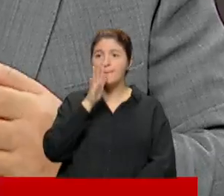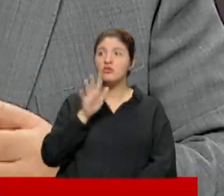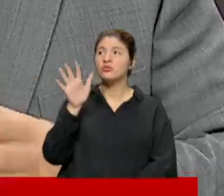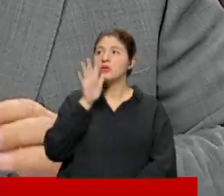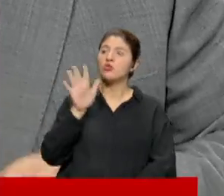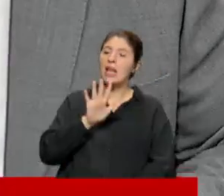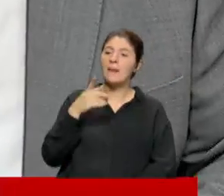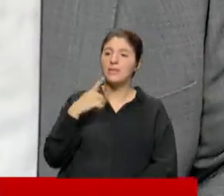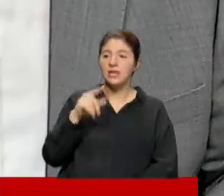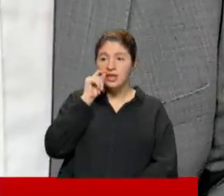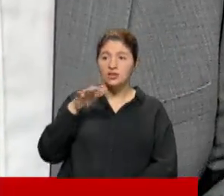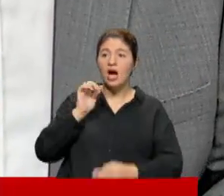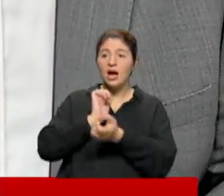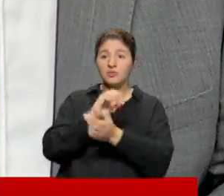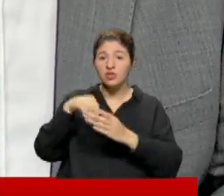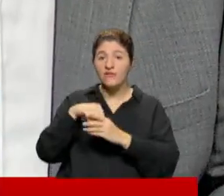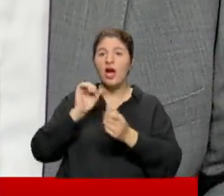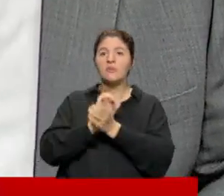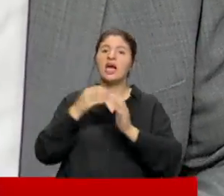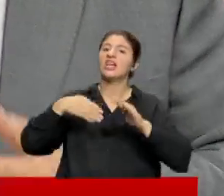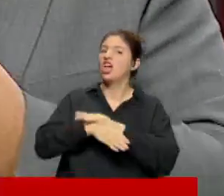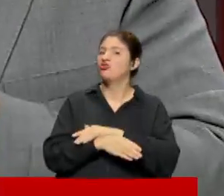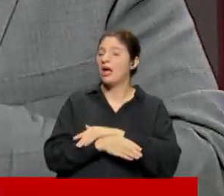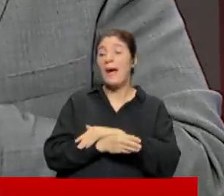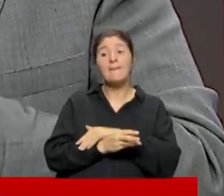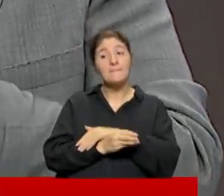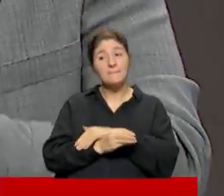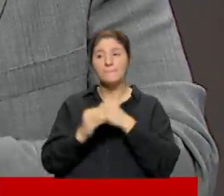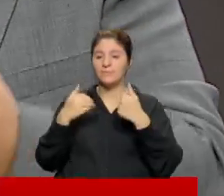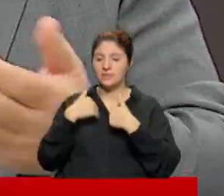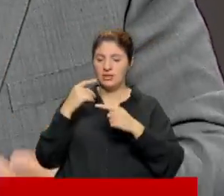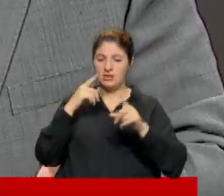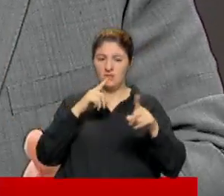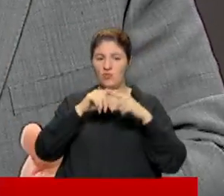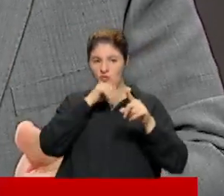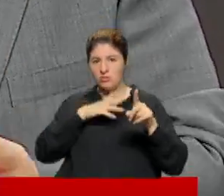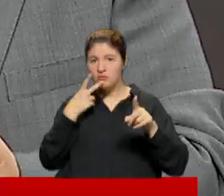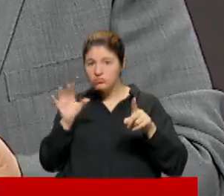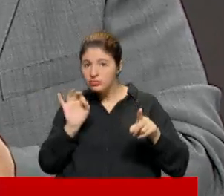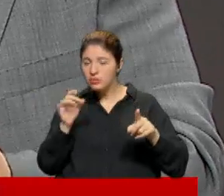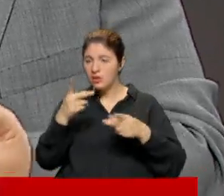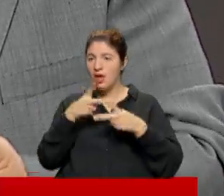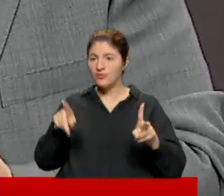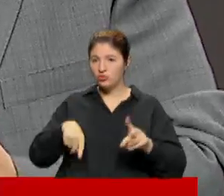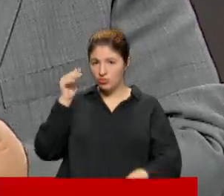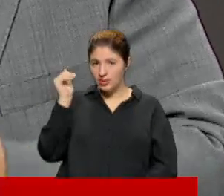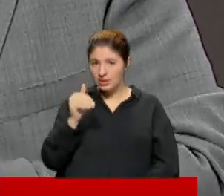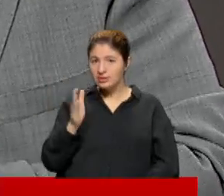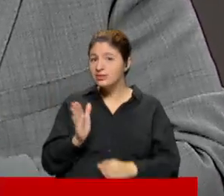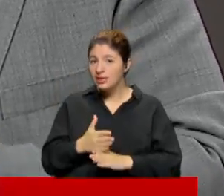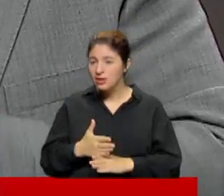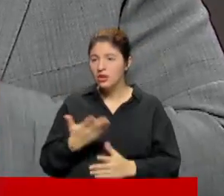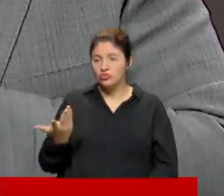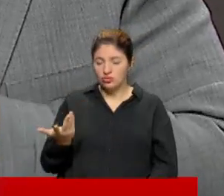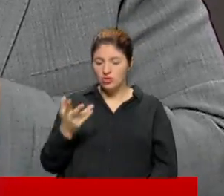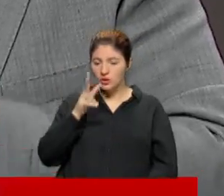550.000 insan hapiste veya hapse girecek şimdi biz Kemal Bey de açıkladı değil mi ya Bir af gündeme getirin Niye